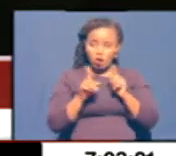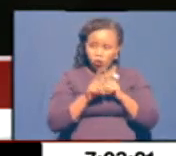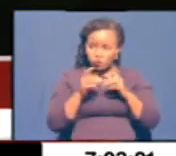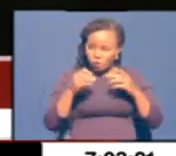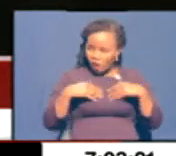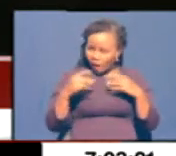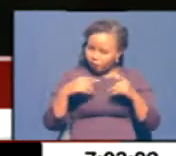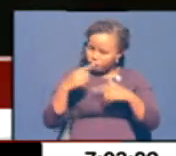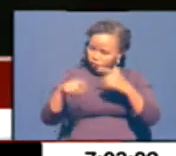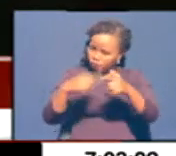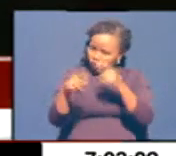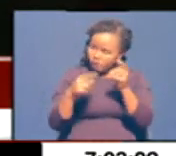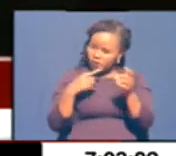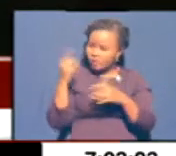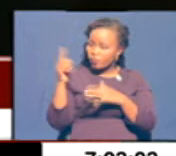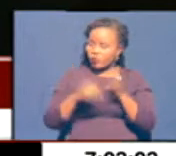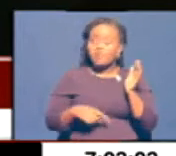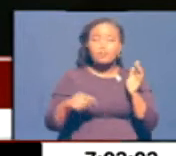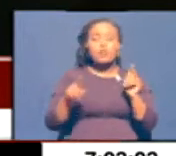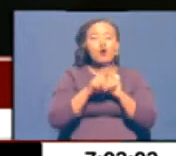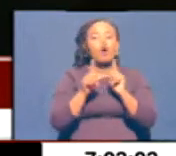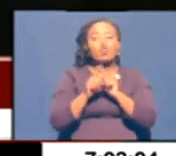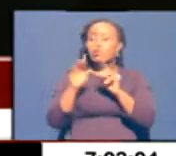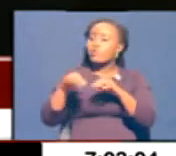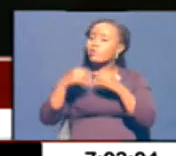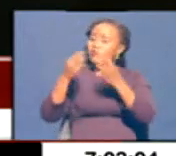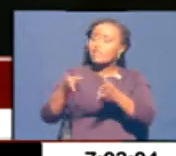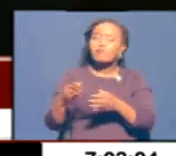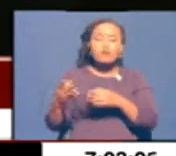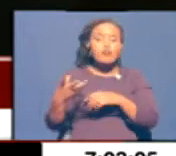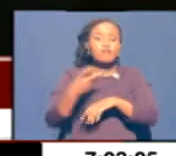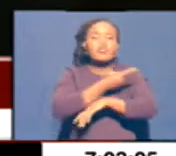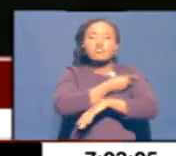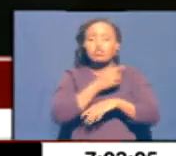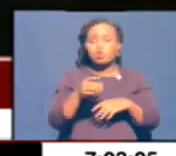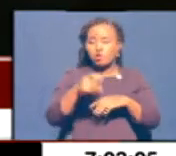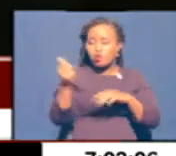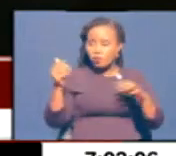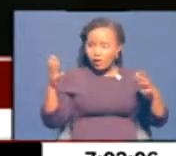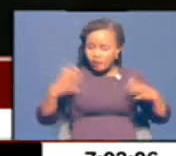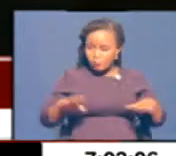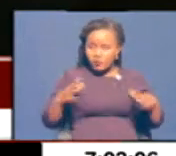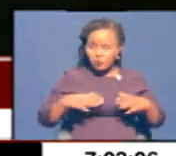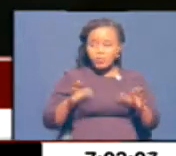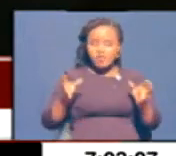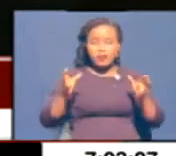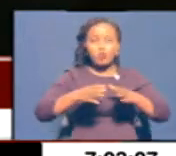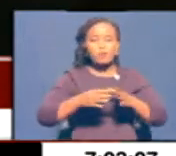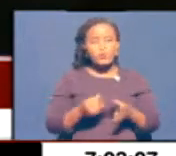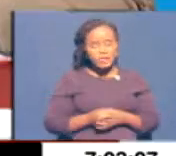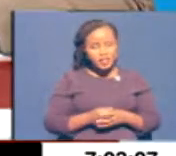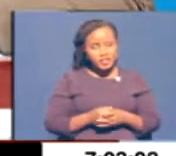their employees, they will also facilitate vaccination of other people in the community.